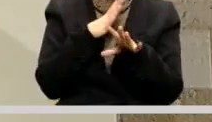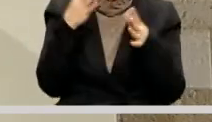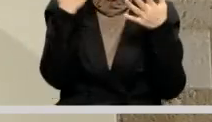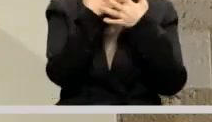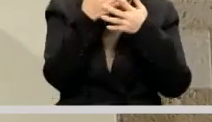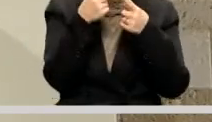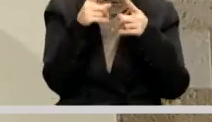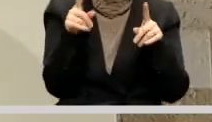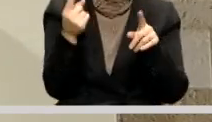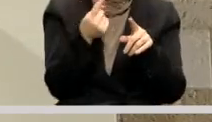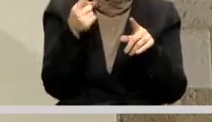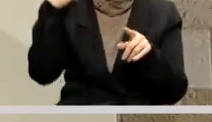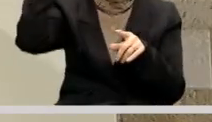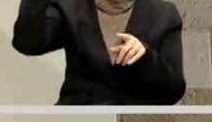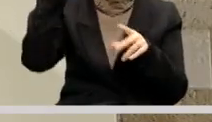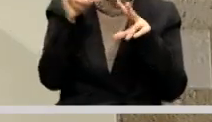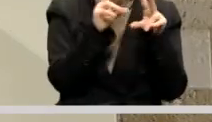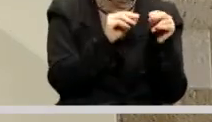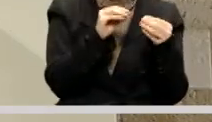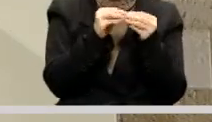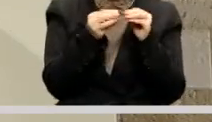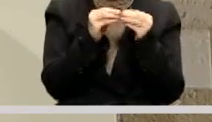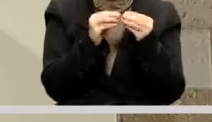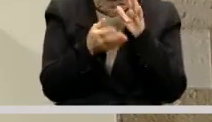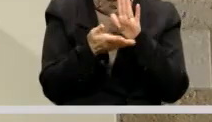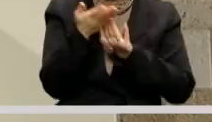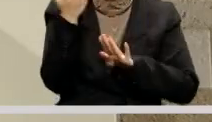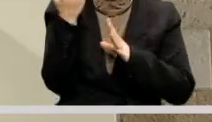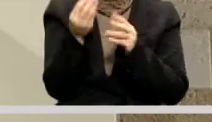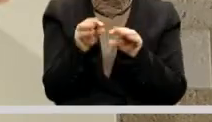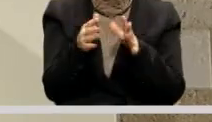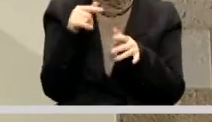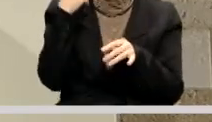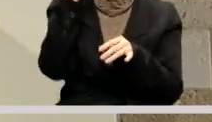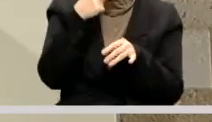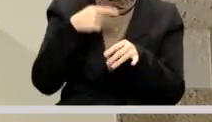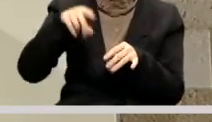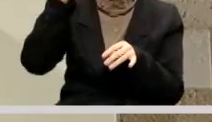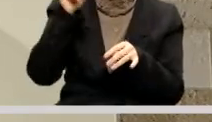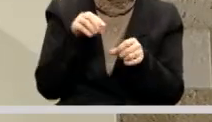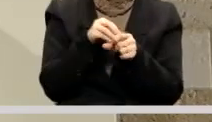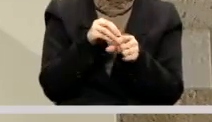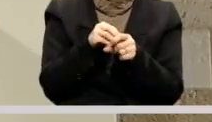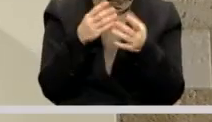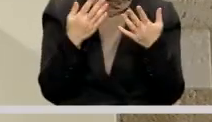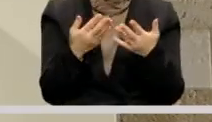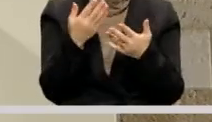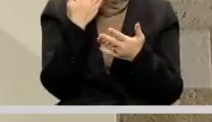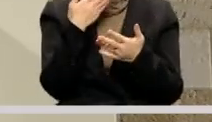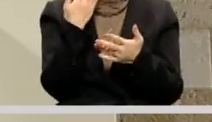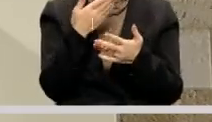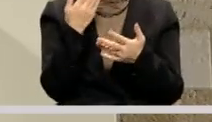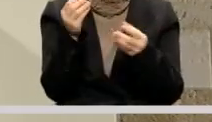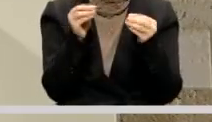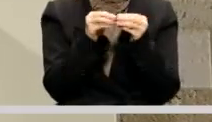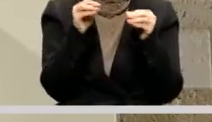evhamlar, endişeler bunlar da uyku problemlerini artırabiliyor. Dolayısıyla güne zinde başladığınızda mesela yumurta beyazından